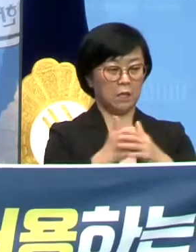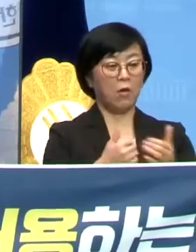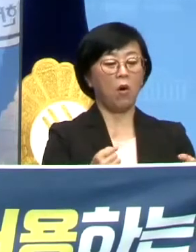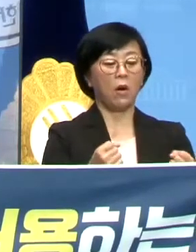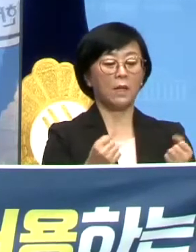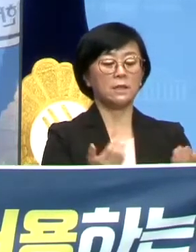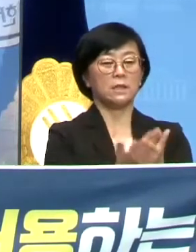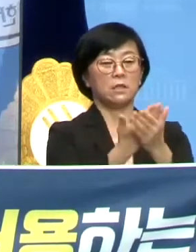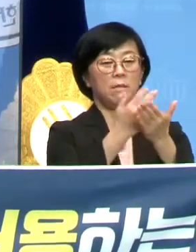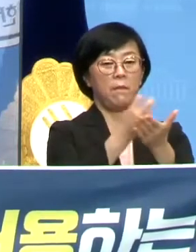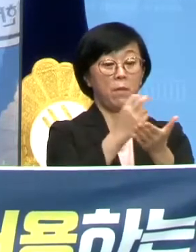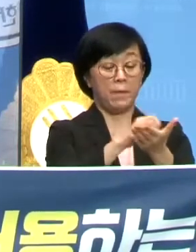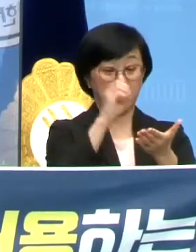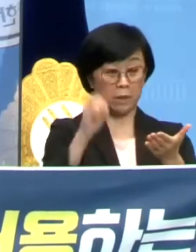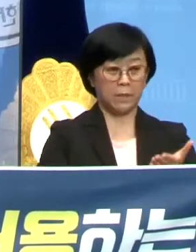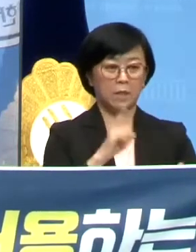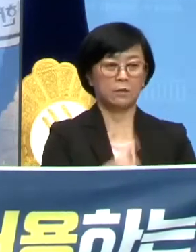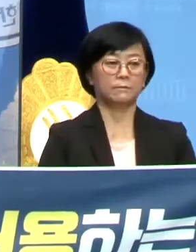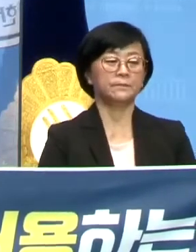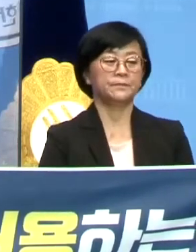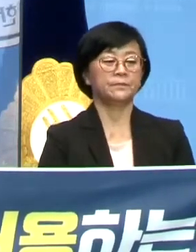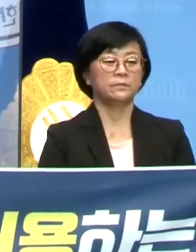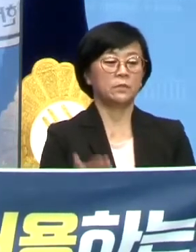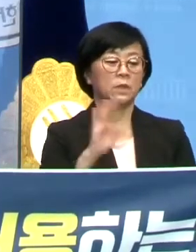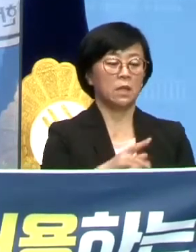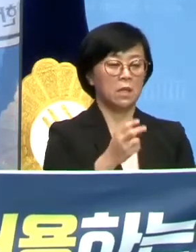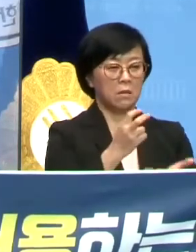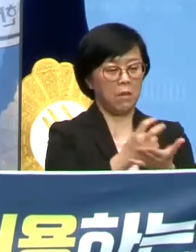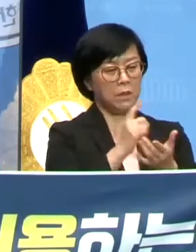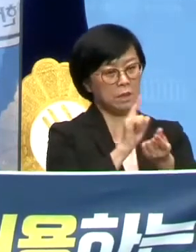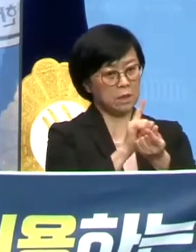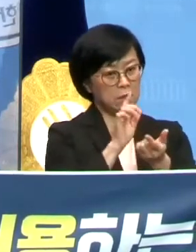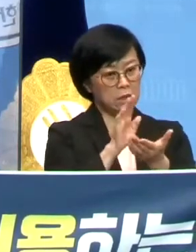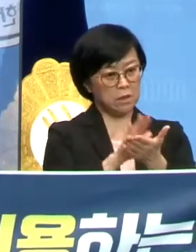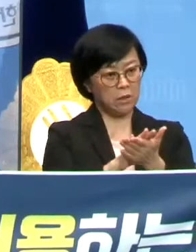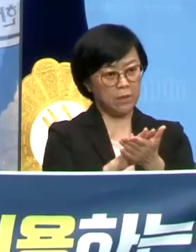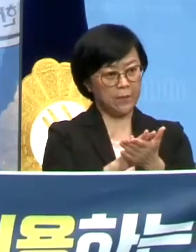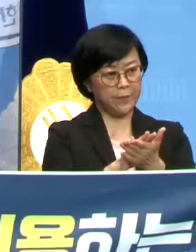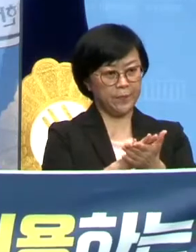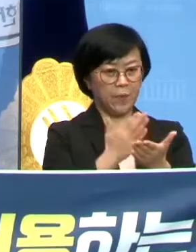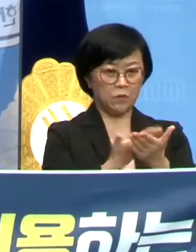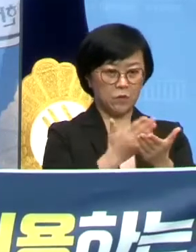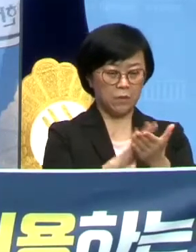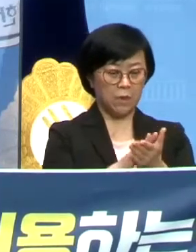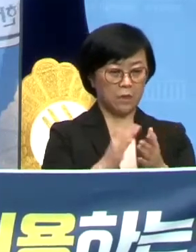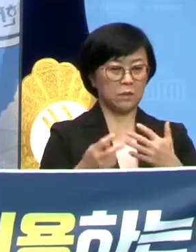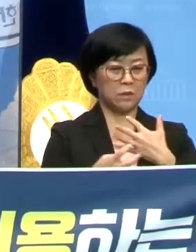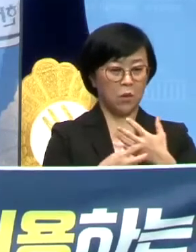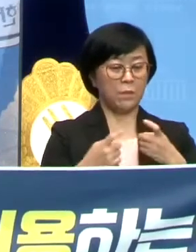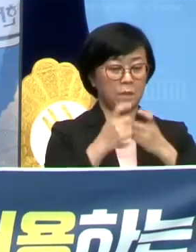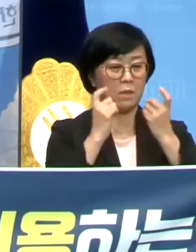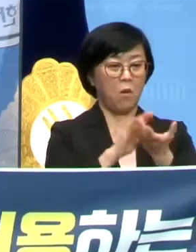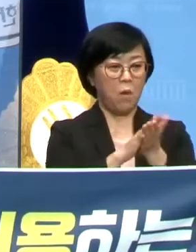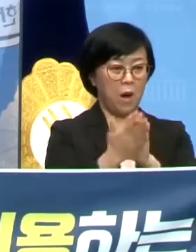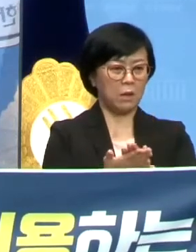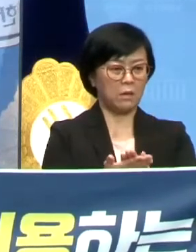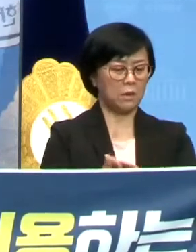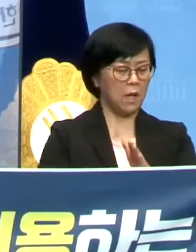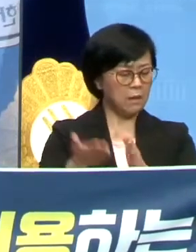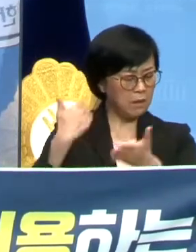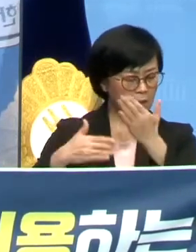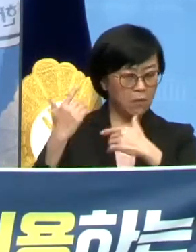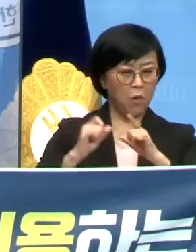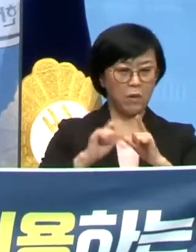법을 제외 했다고 합니다 그런데 이런 법을 직접 손 보는 방식으로 의료 민영화를 추진했던 적은 거의